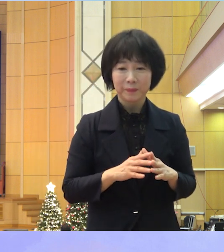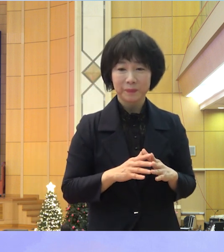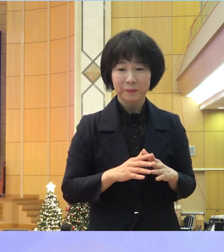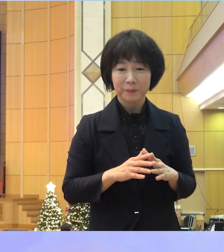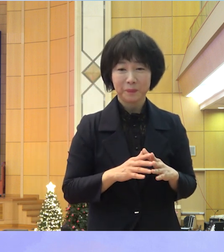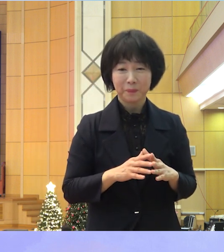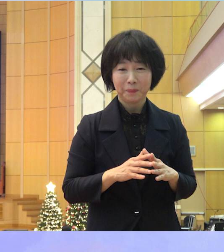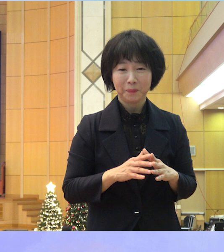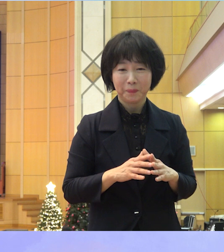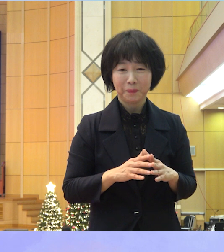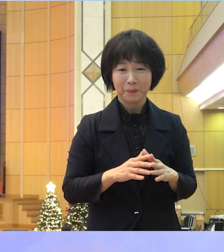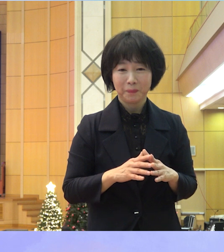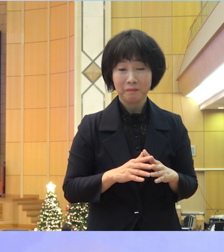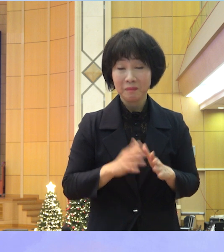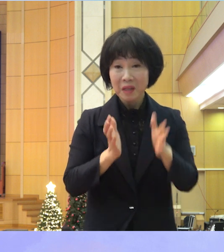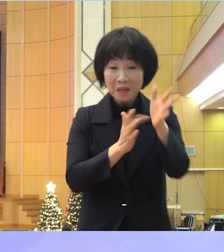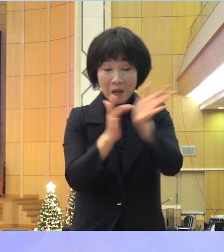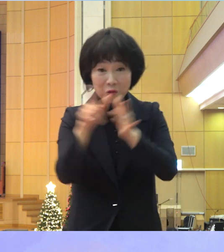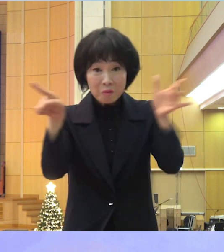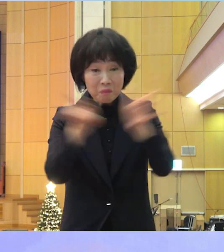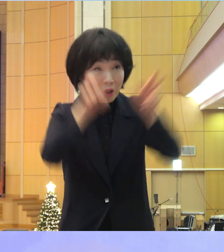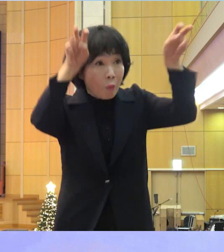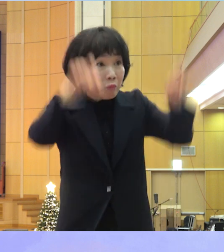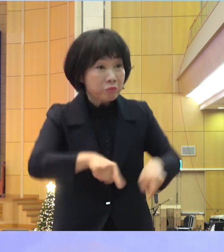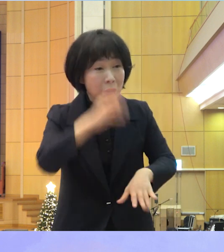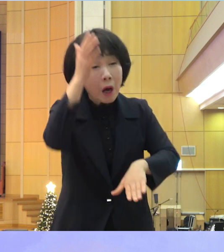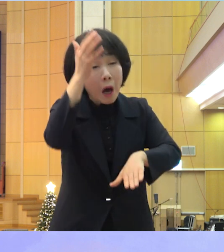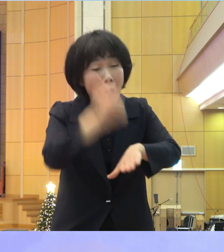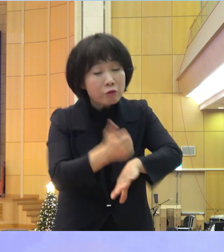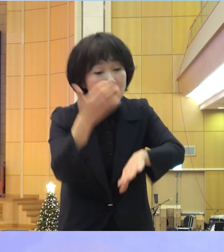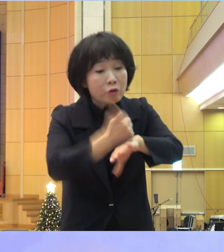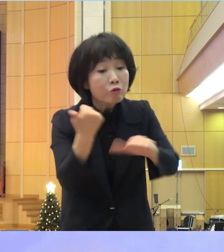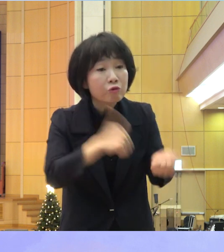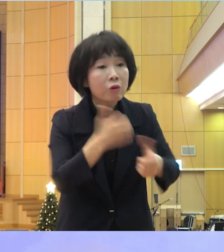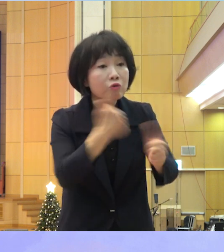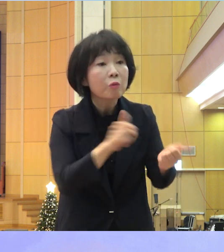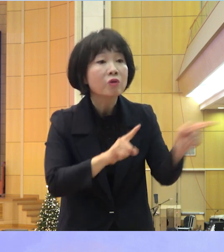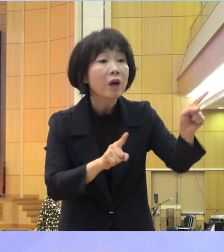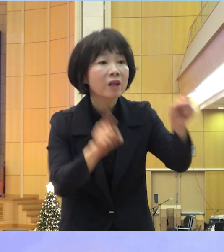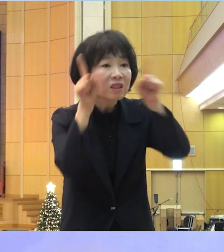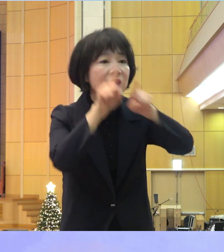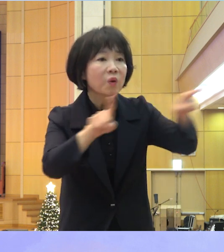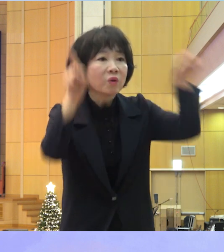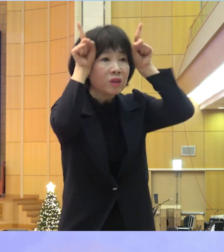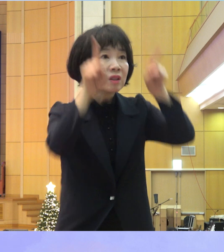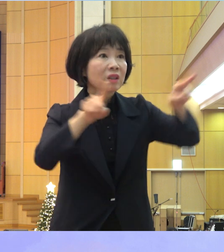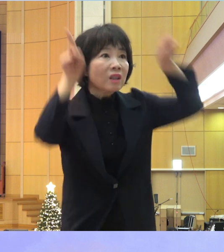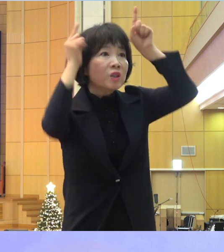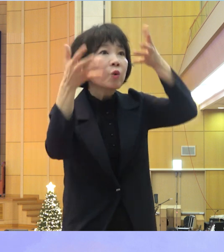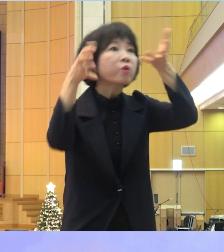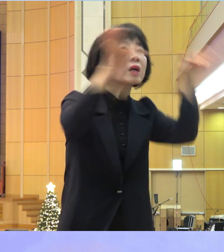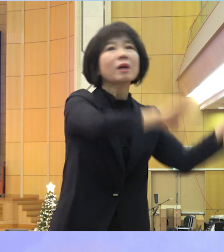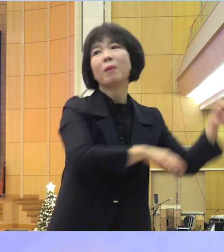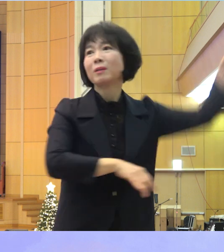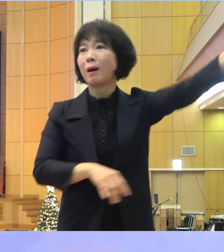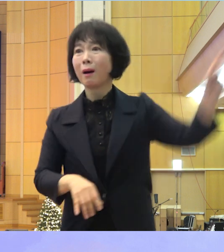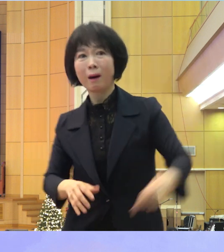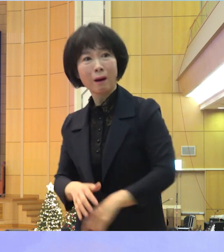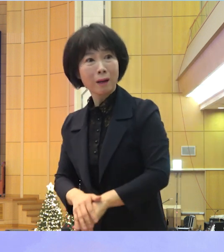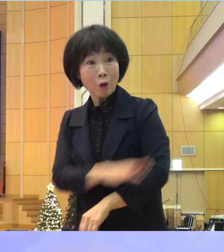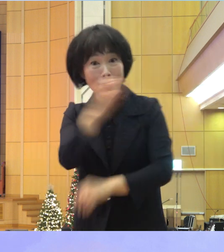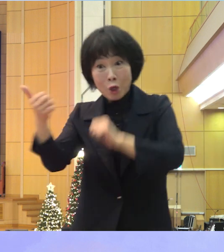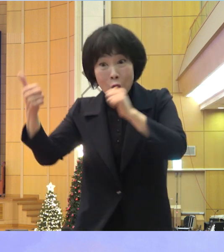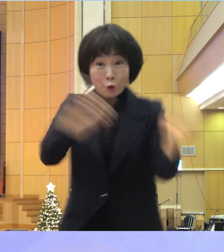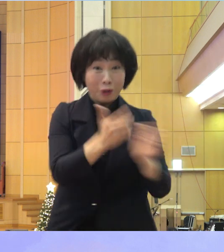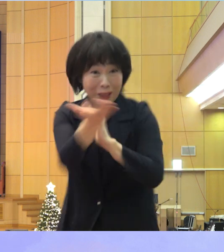인생을 마치는데 지옥 가면 어쩌나. 이게 얼마나 안타까운 일입니까? 그러니까